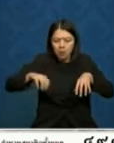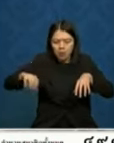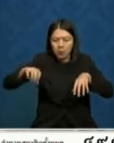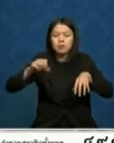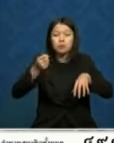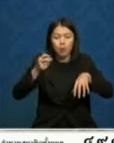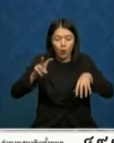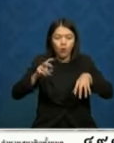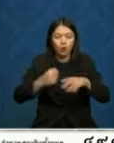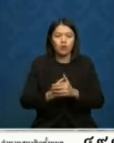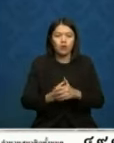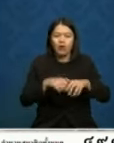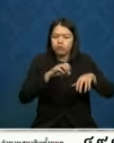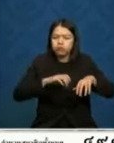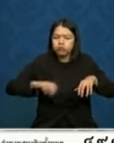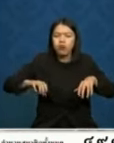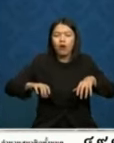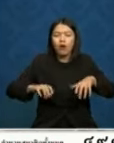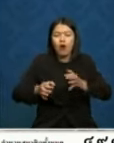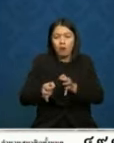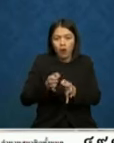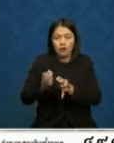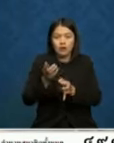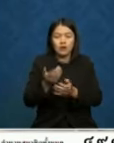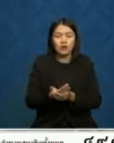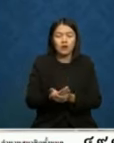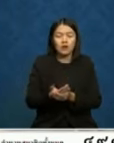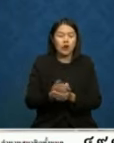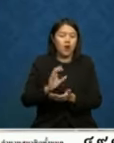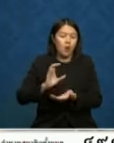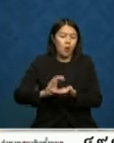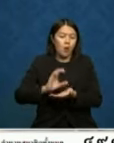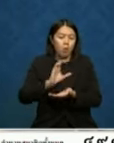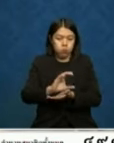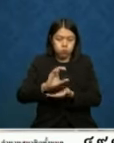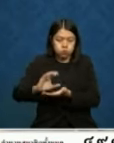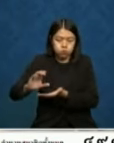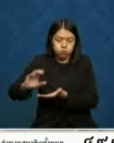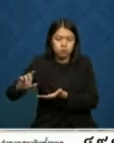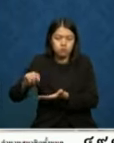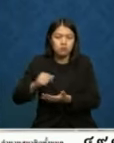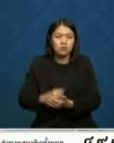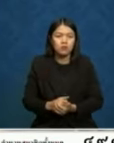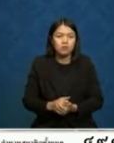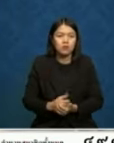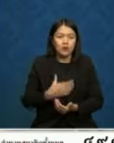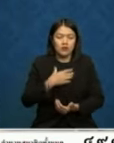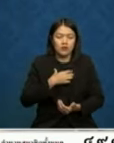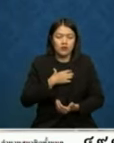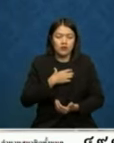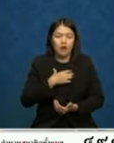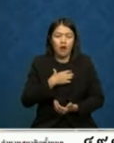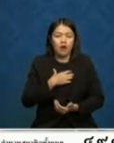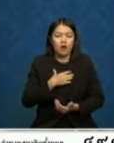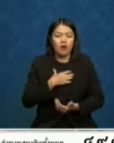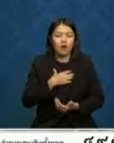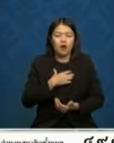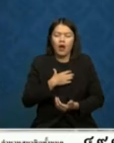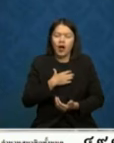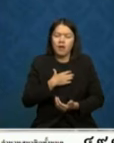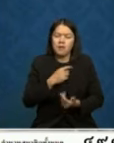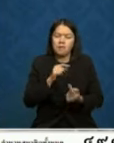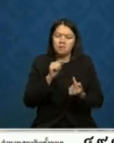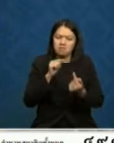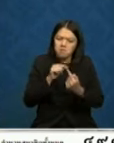นะครับซึ่งหน่วยงานที่กับผมที่จะต้องใช้งบประมาณที่กับผมอยากจะให้ใช้งบประมาณให้มีความคุ้มค่